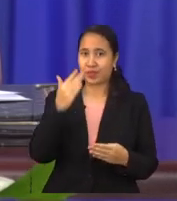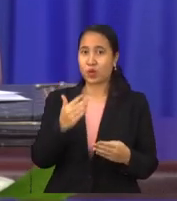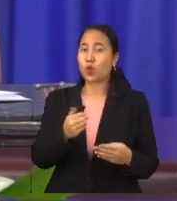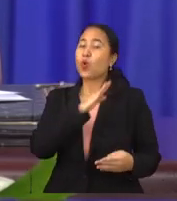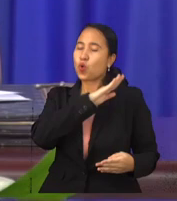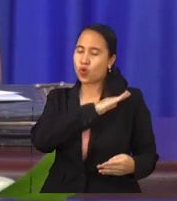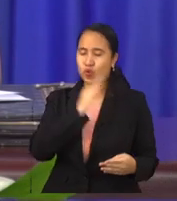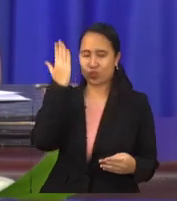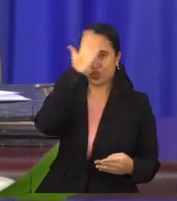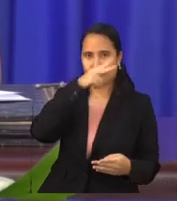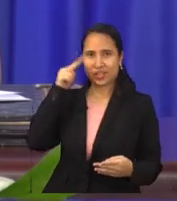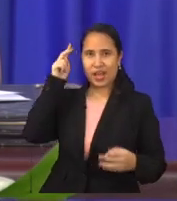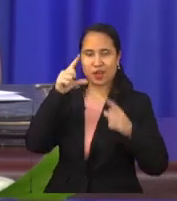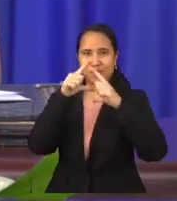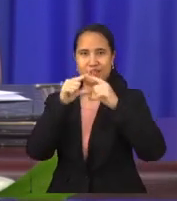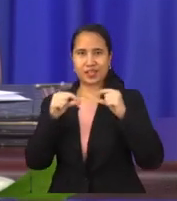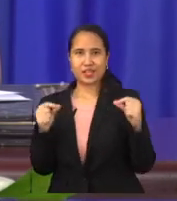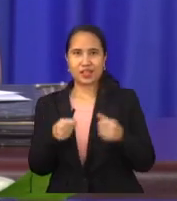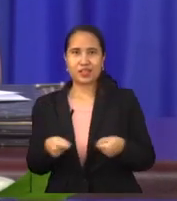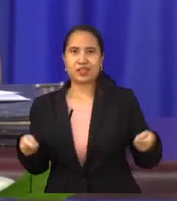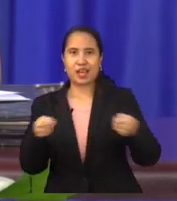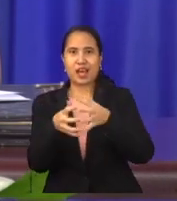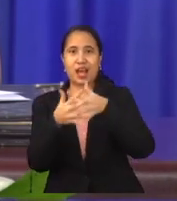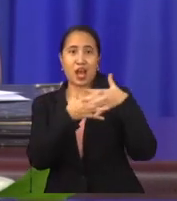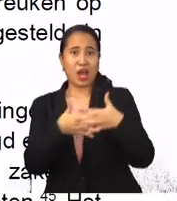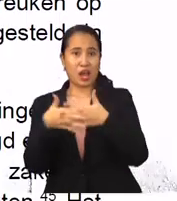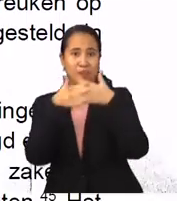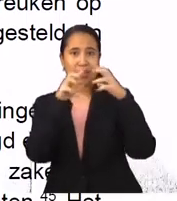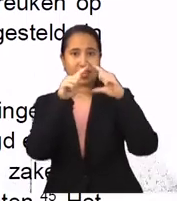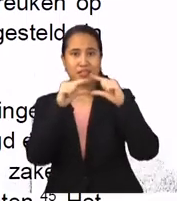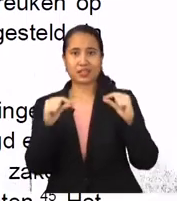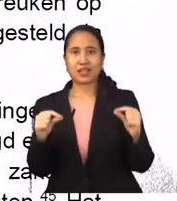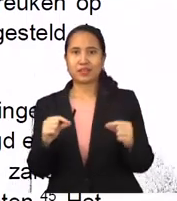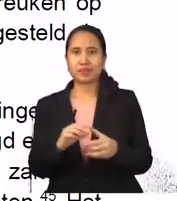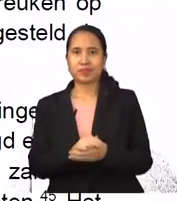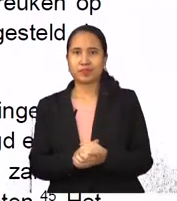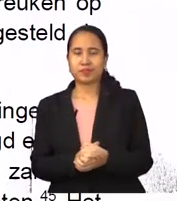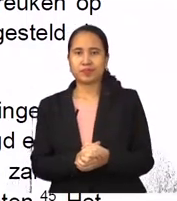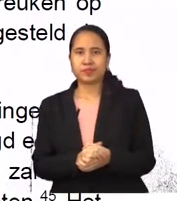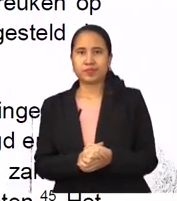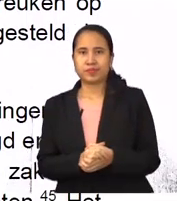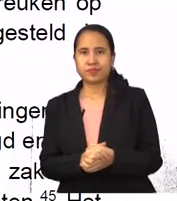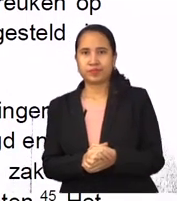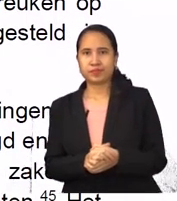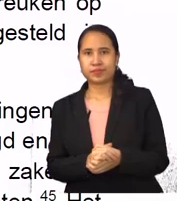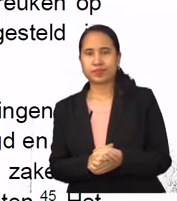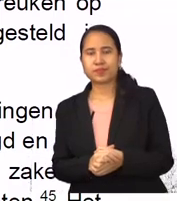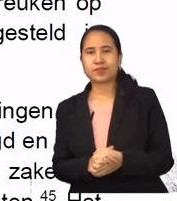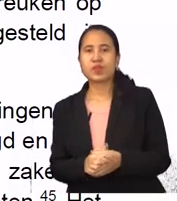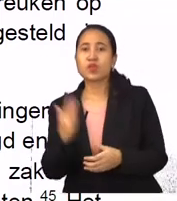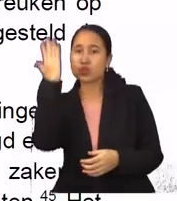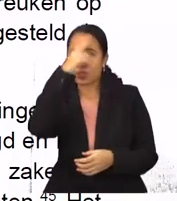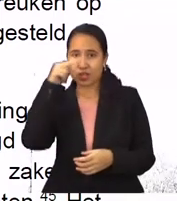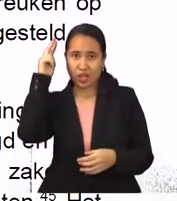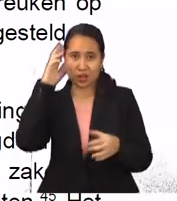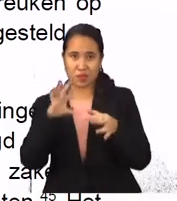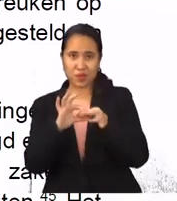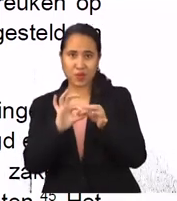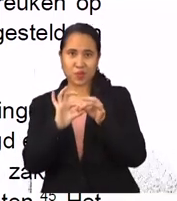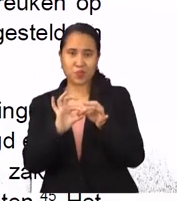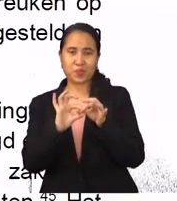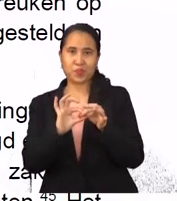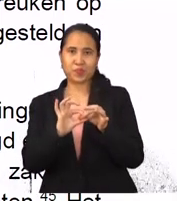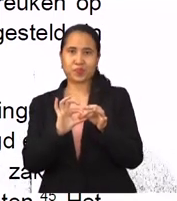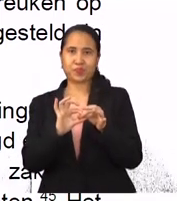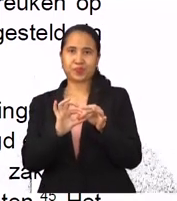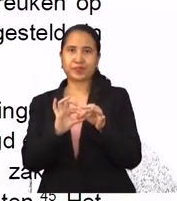Daarnaast is Suriname lid van de Organisatie van Amerikaanse Staten. Suriname is aldus gebonden aan de Amerikaanse Declaratie van